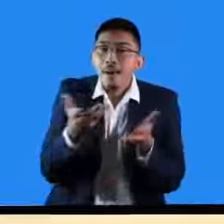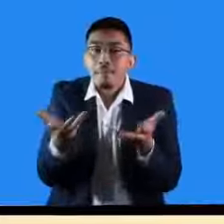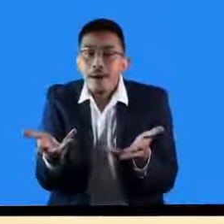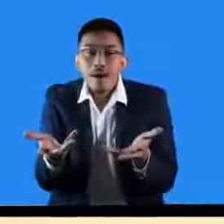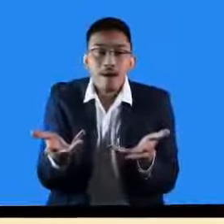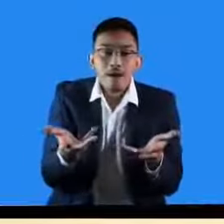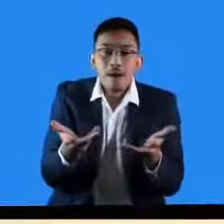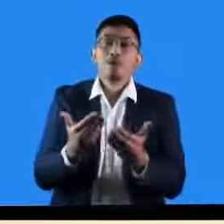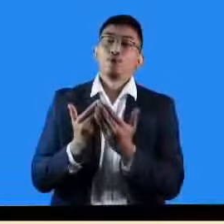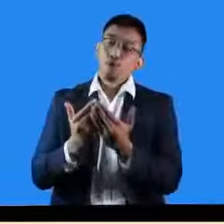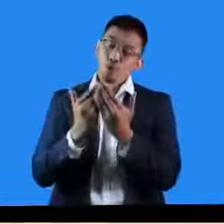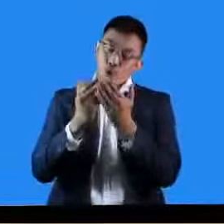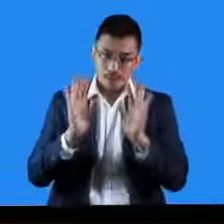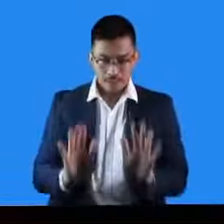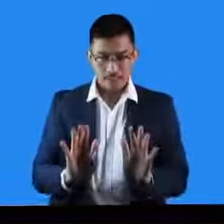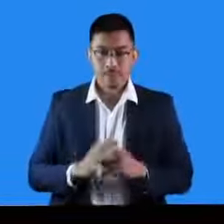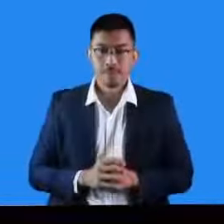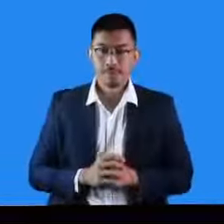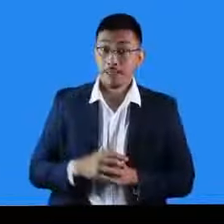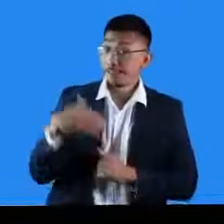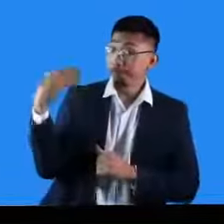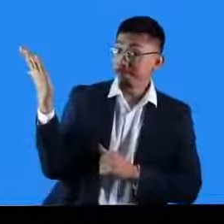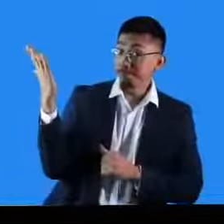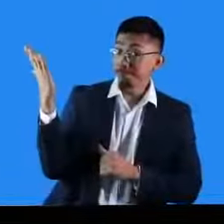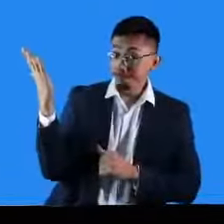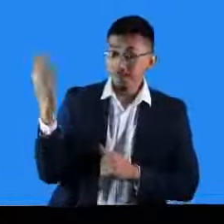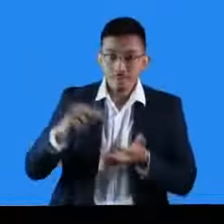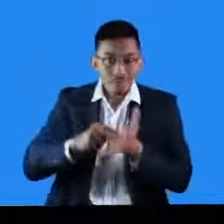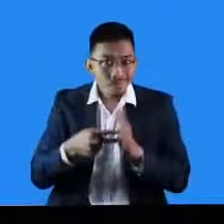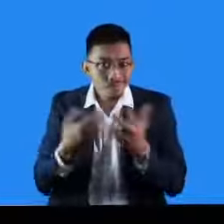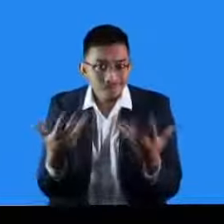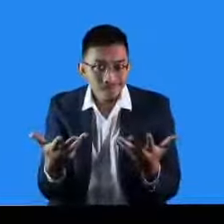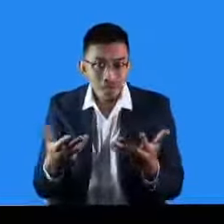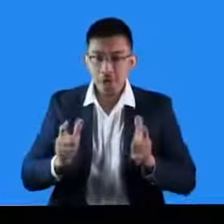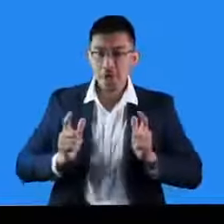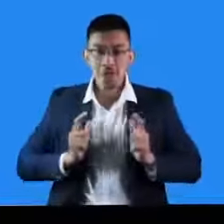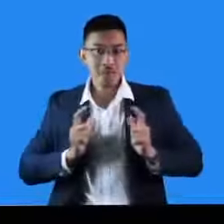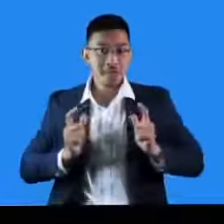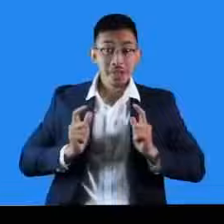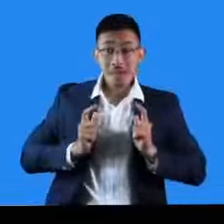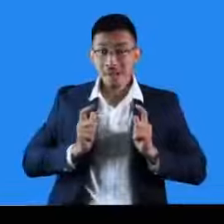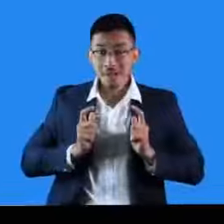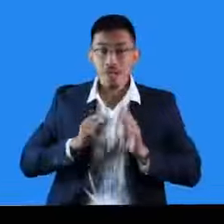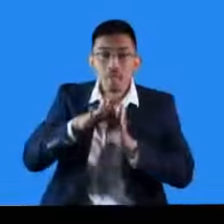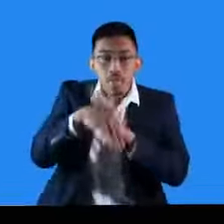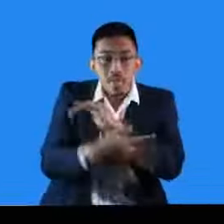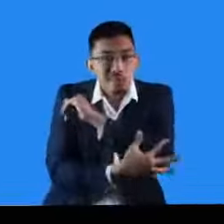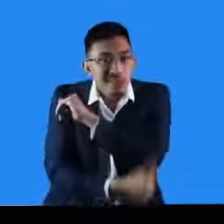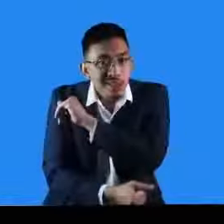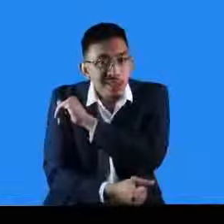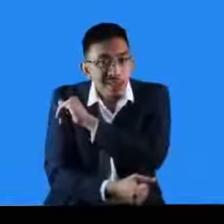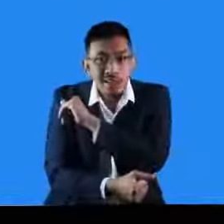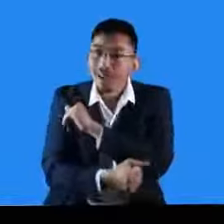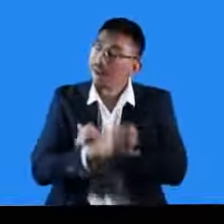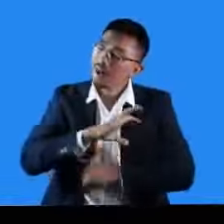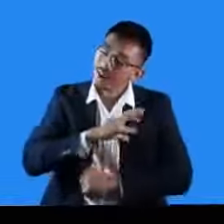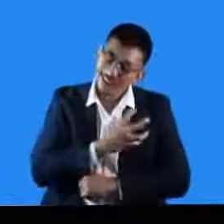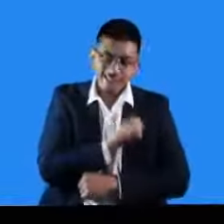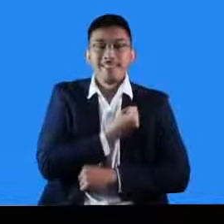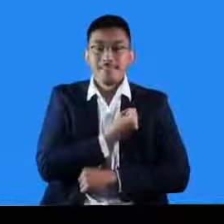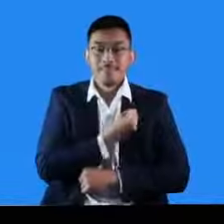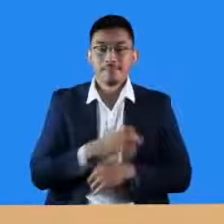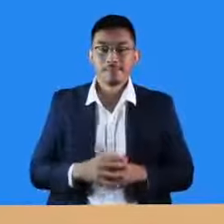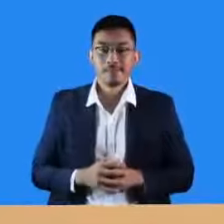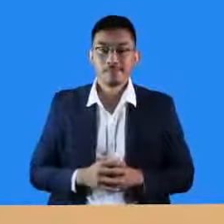gala-gala, hansit ngot-ngot na adong igabe soada, yang berarti sungguh sakit apabila yang sudah sempat kaya menjadi